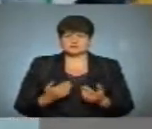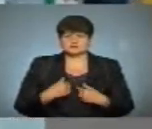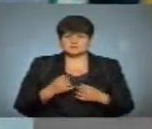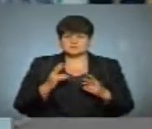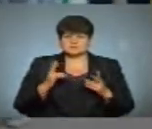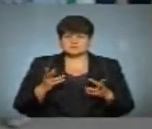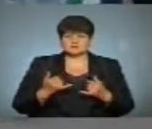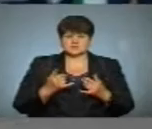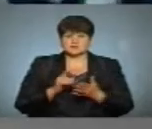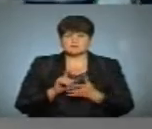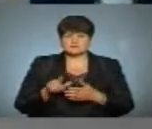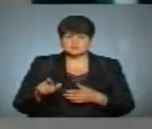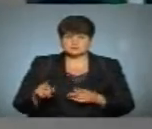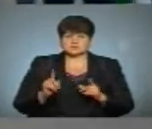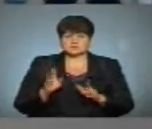для пенсіонерів тільки гірше.